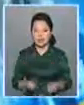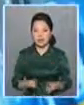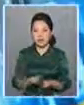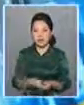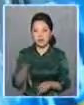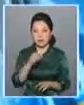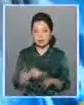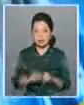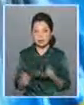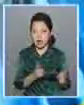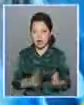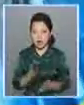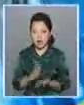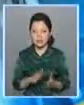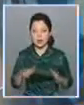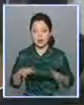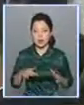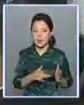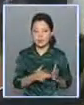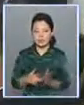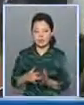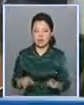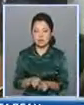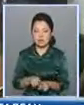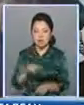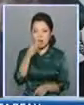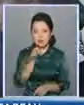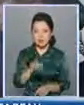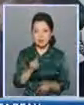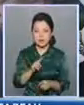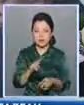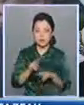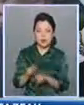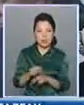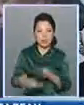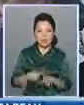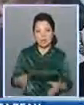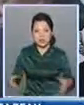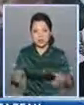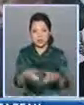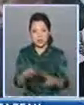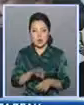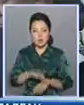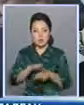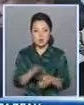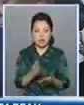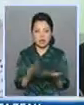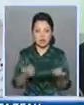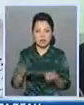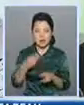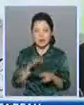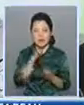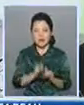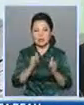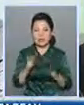әдістемелік құралдар әзірленген. Туризм саласының мамандары үшін тәжірибелік тренингтер өтуде. Туристік өнім сапасын арттыру да жоспарланған.